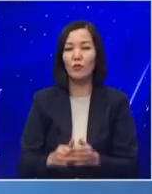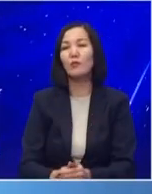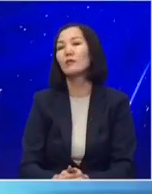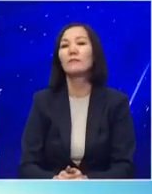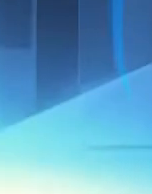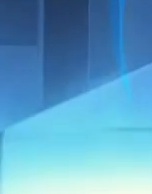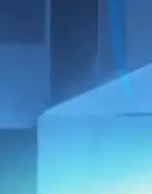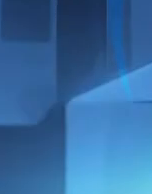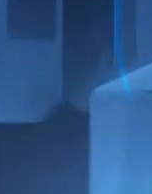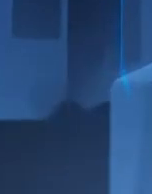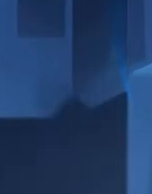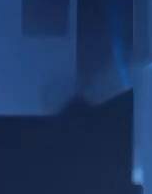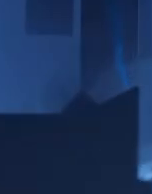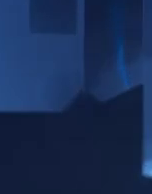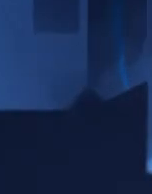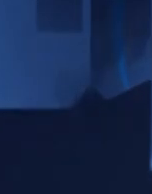телеканал за тусу